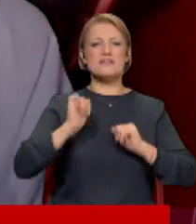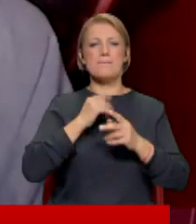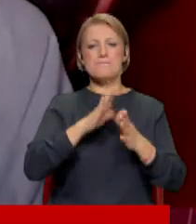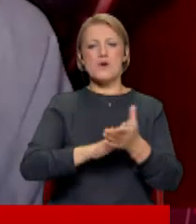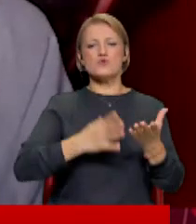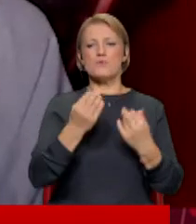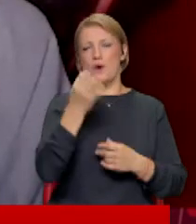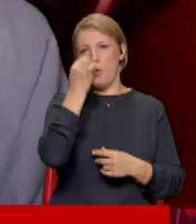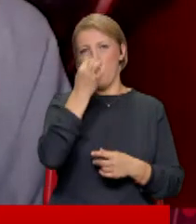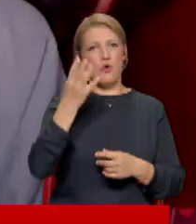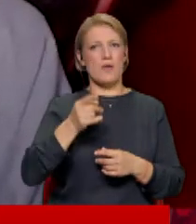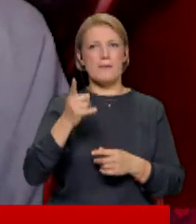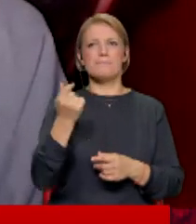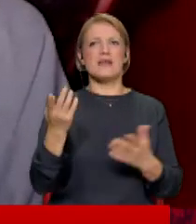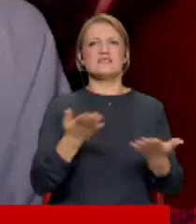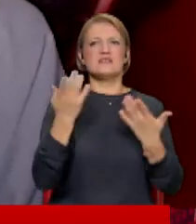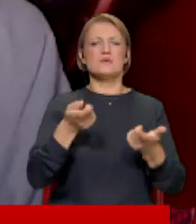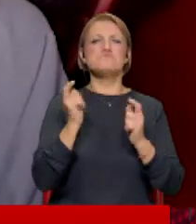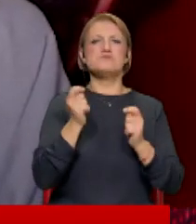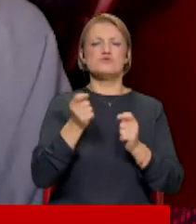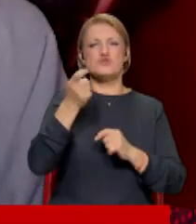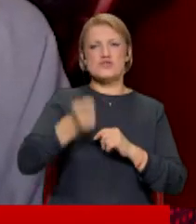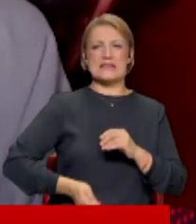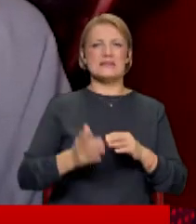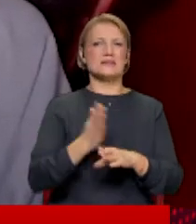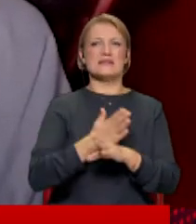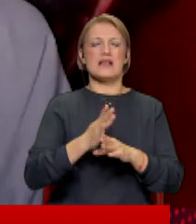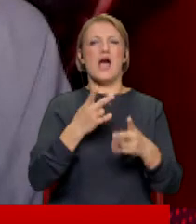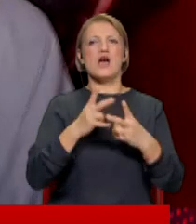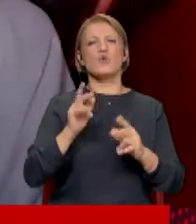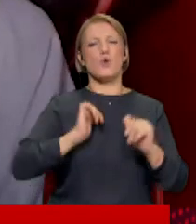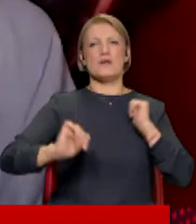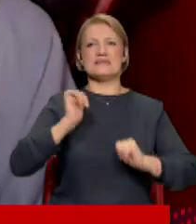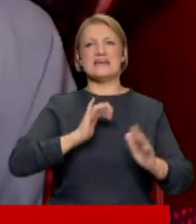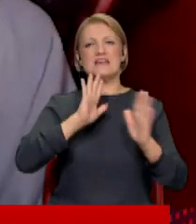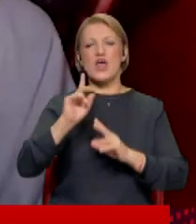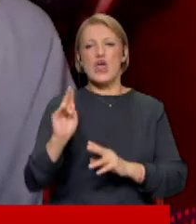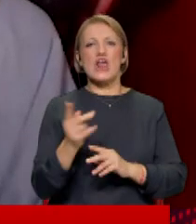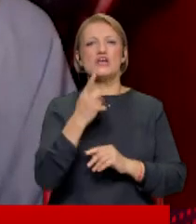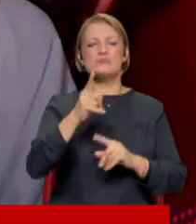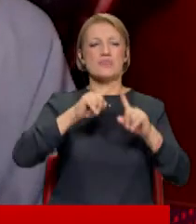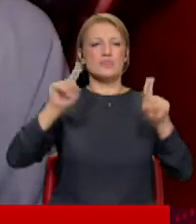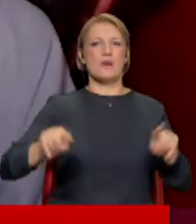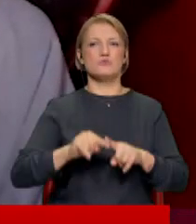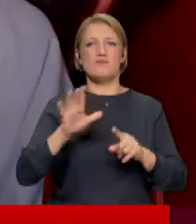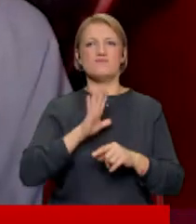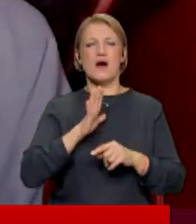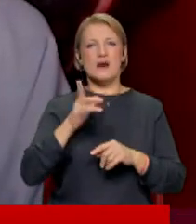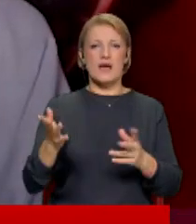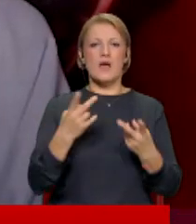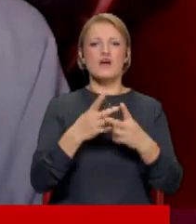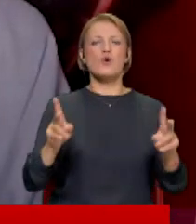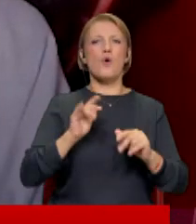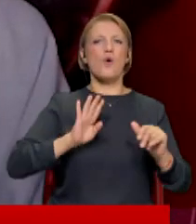olabiliyor O yüzden biraz da zorunlu şartlar nedeniyle açık öğretime gidebiliyorlar ilginç bir tablolar var yani